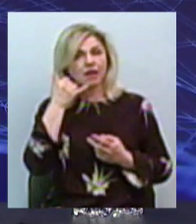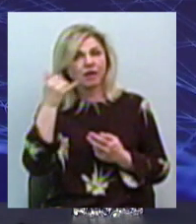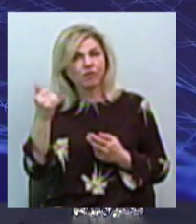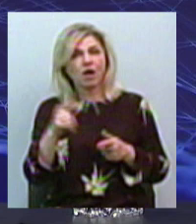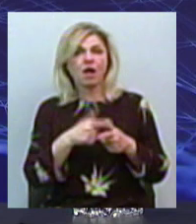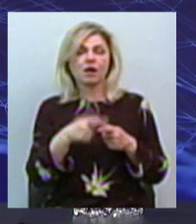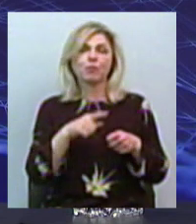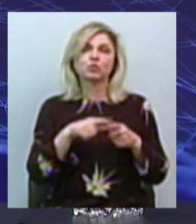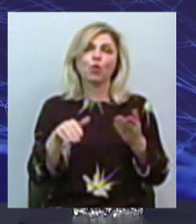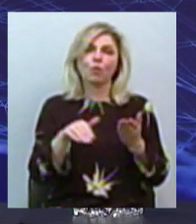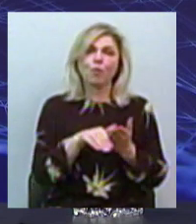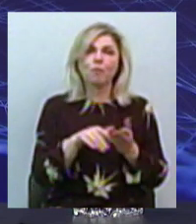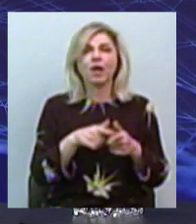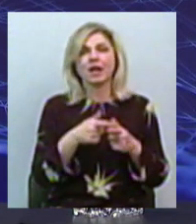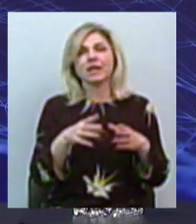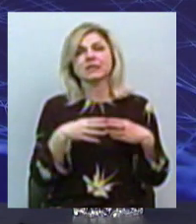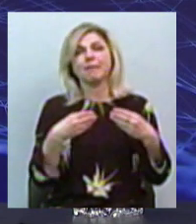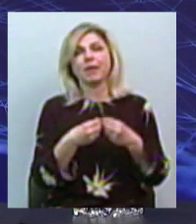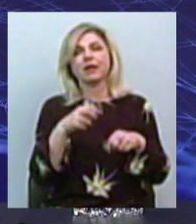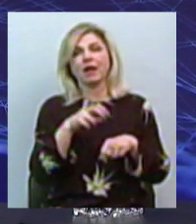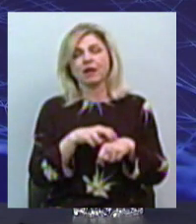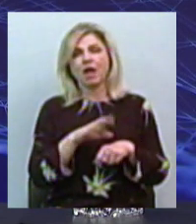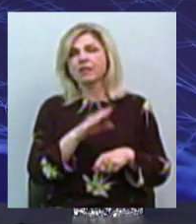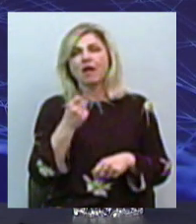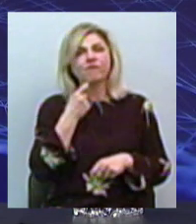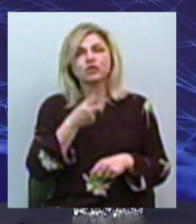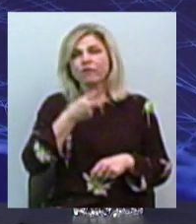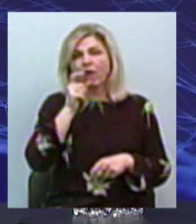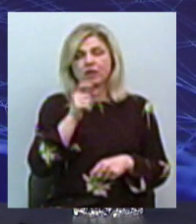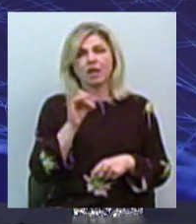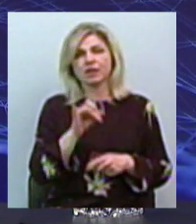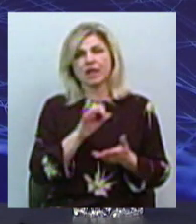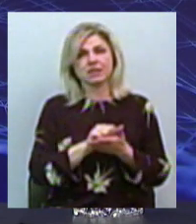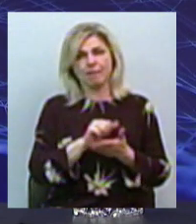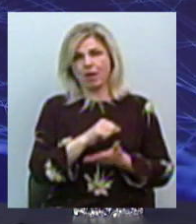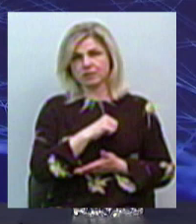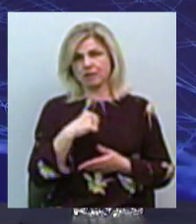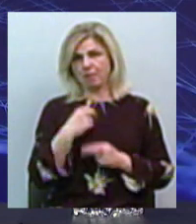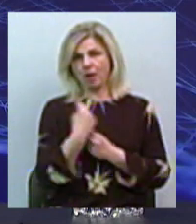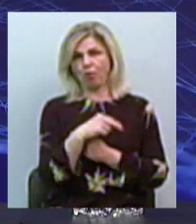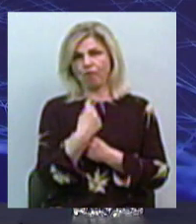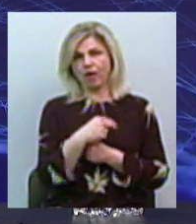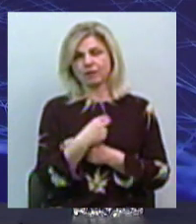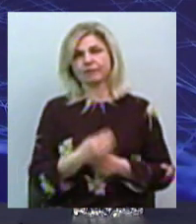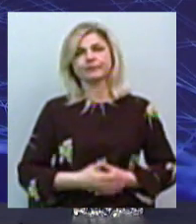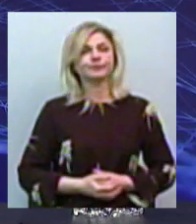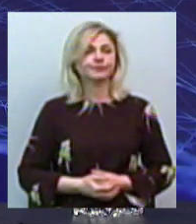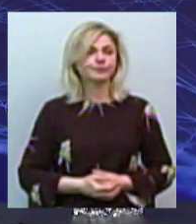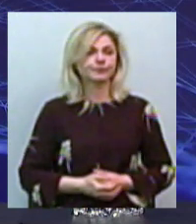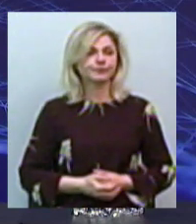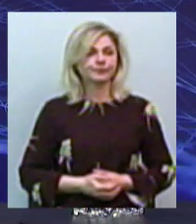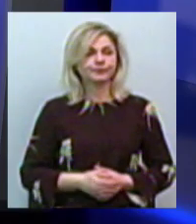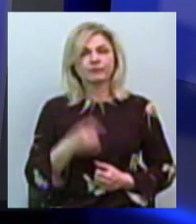швидку, або до сімейного лікаря, але ж не вживати алкоголь і не займатися самолікуванням. Тобто